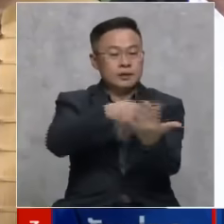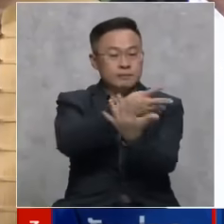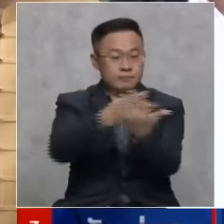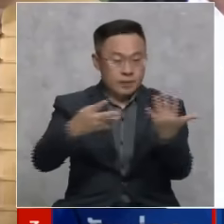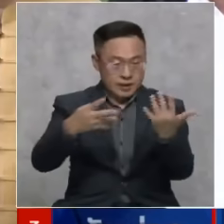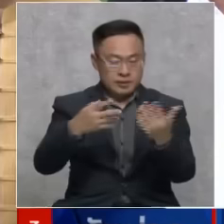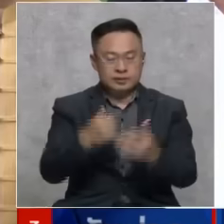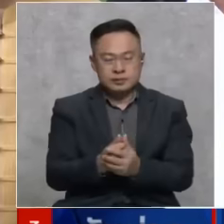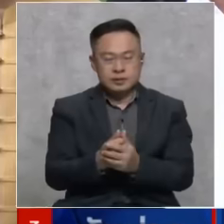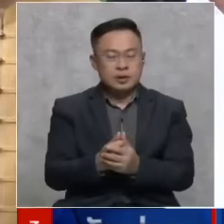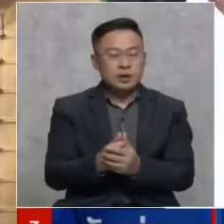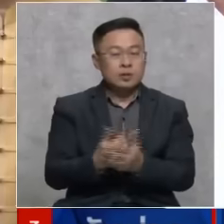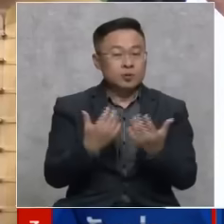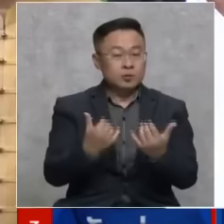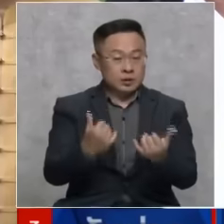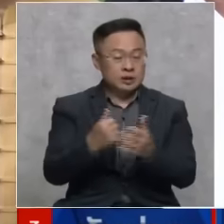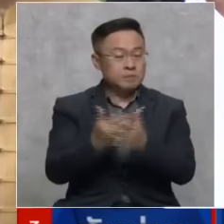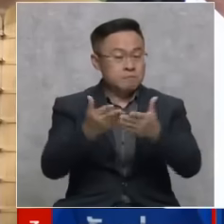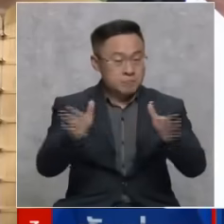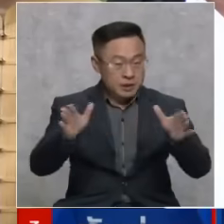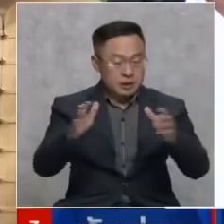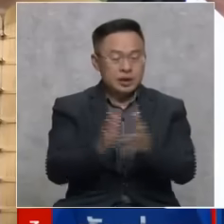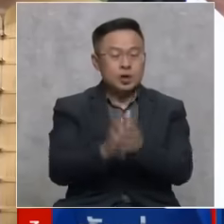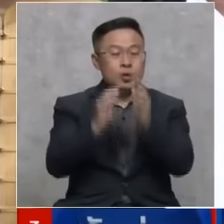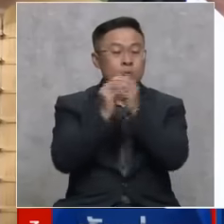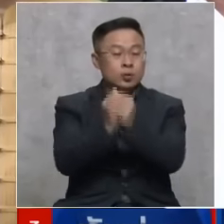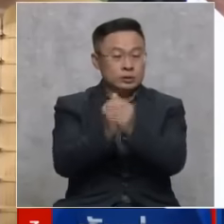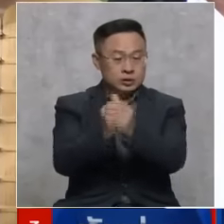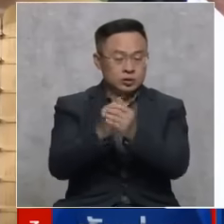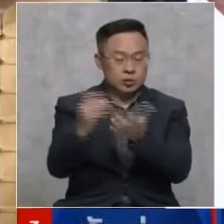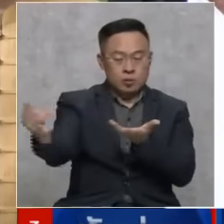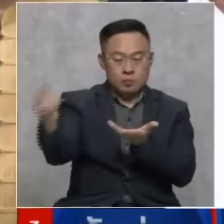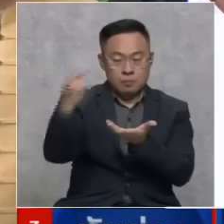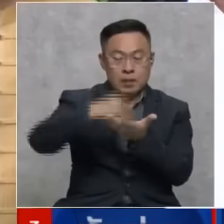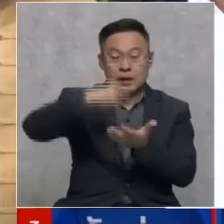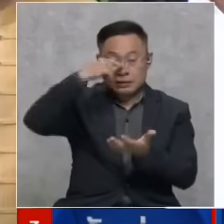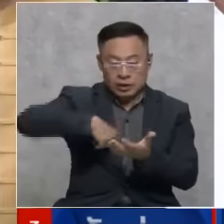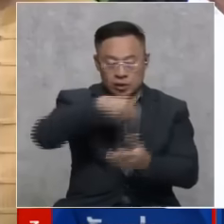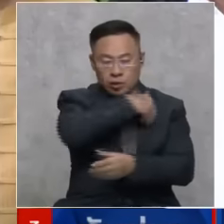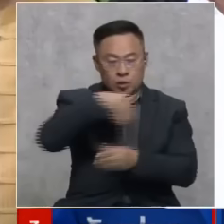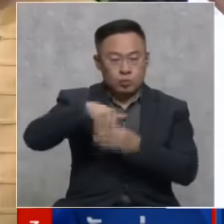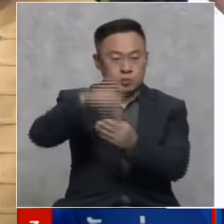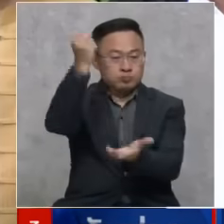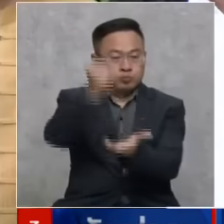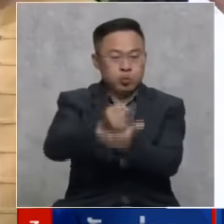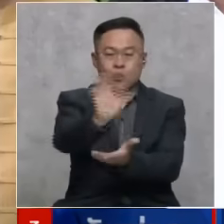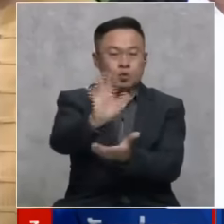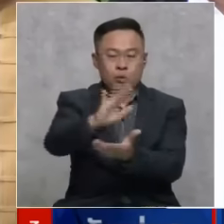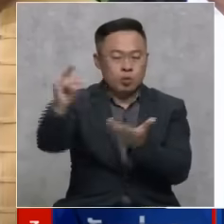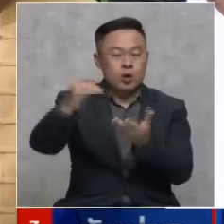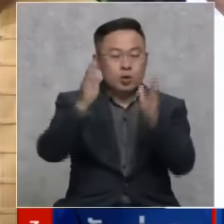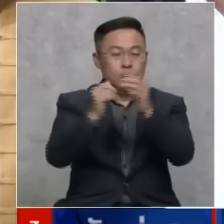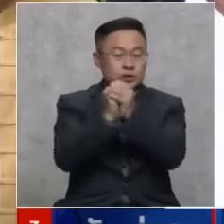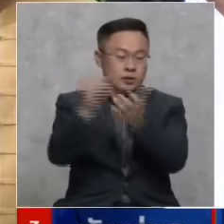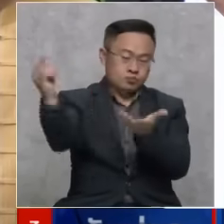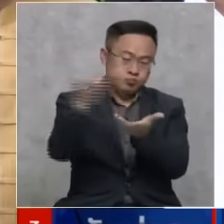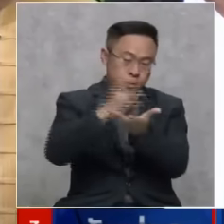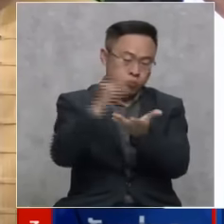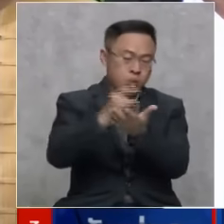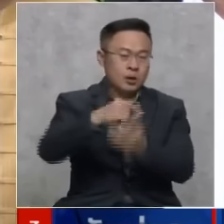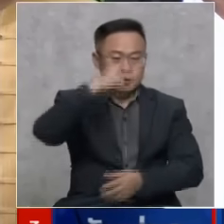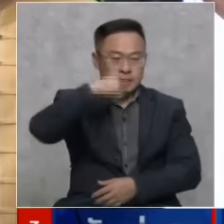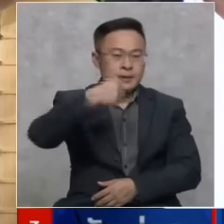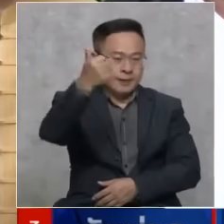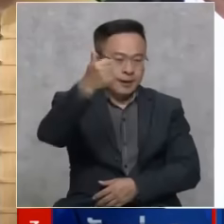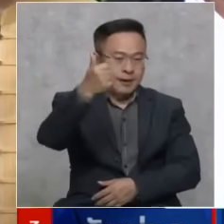ายกเศรษฐาเนี่ยก็วีซ่าฟรีใช่ไหมที่ให้นักท่องเที่ยวจีนเข้ามาซึ่งเชียงใหม่เนี่ยก็เป็นอีกหนึ่งหมุดหมายนะที่เวลานักท่องเที่ยวต่างชาติเข้ามาแล้ว